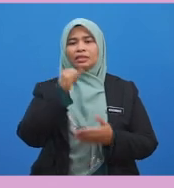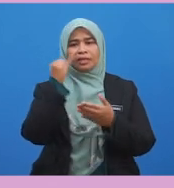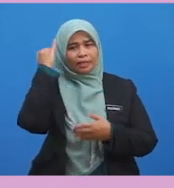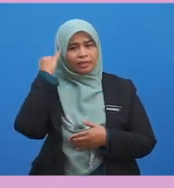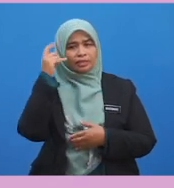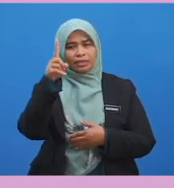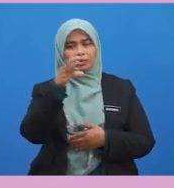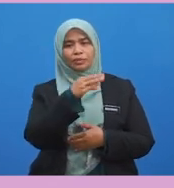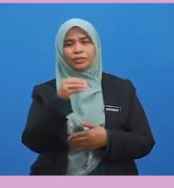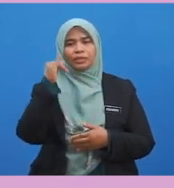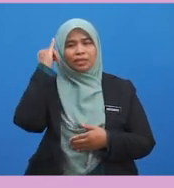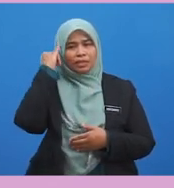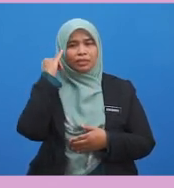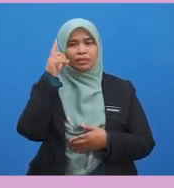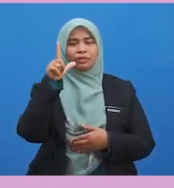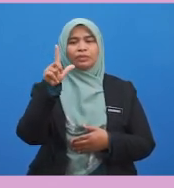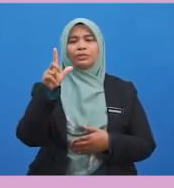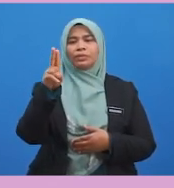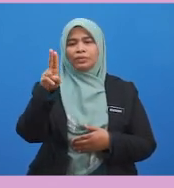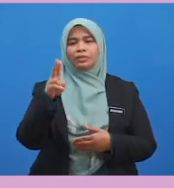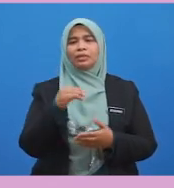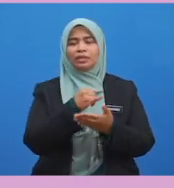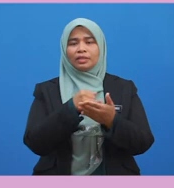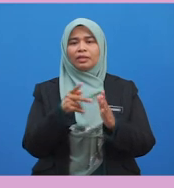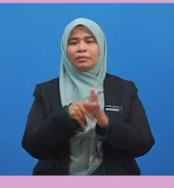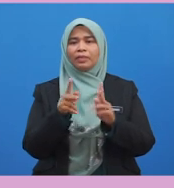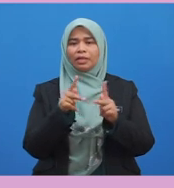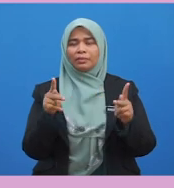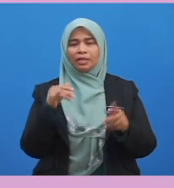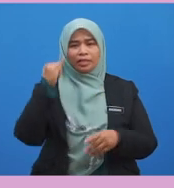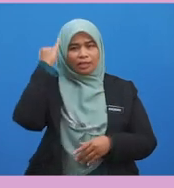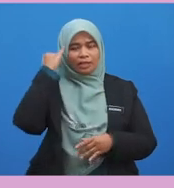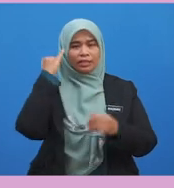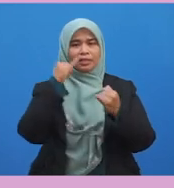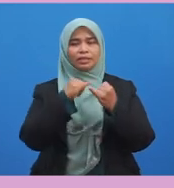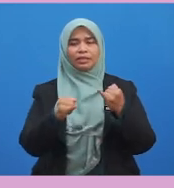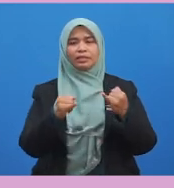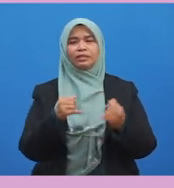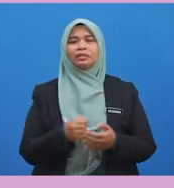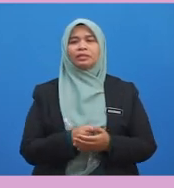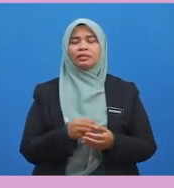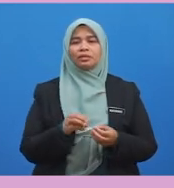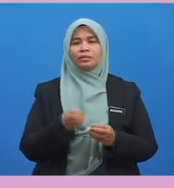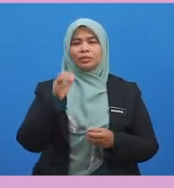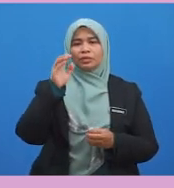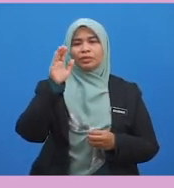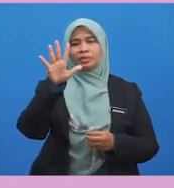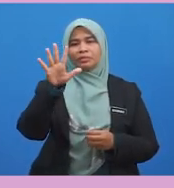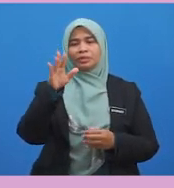2. Dan keempat, lakaran perkembangan idea akhir.